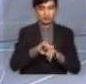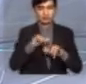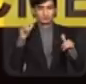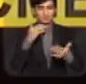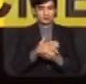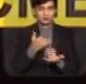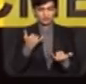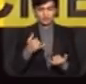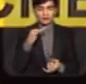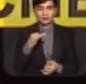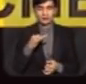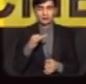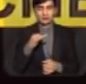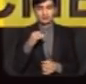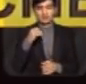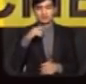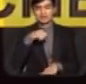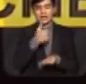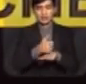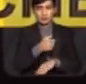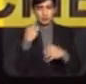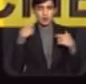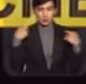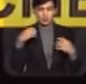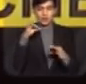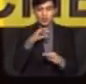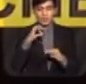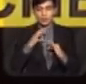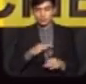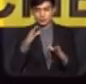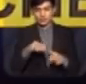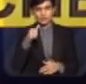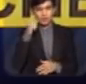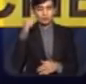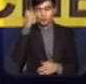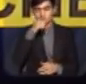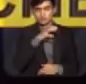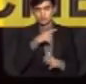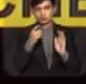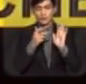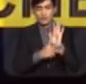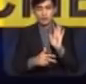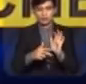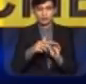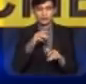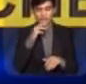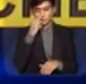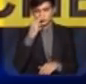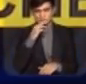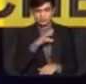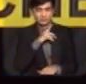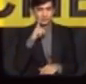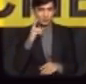по данным генеральной прокуратуры в прошлом году свели счеты с жизнью 180 подростков еще